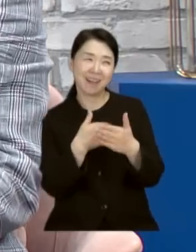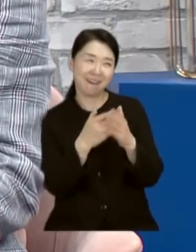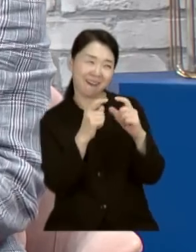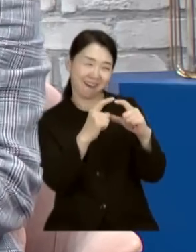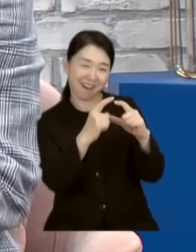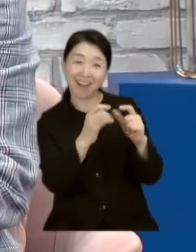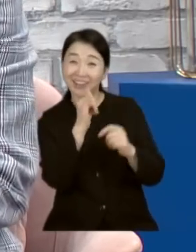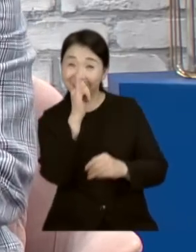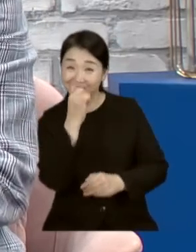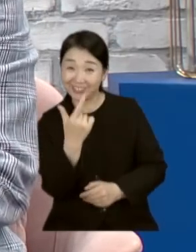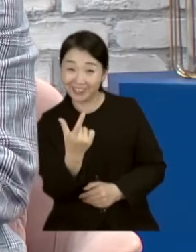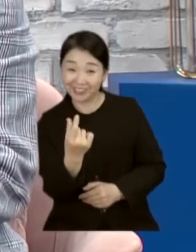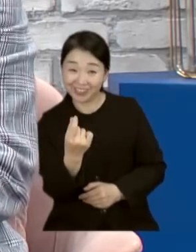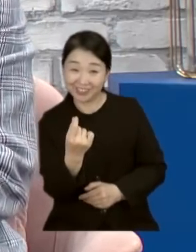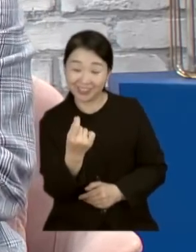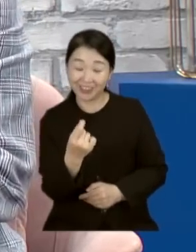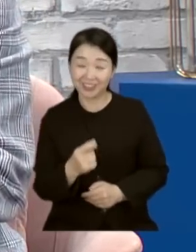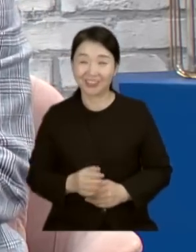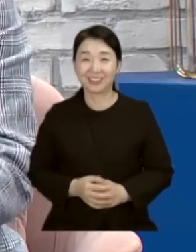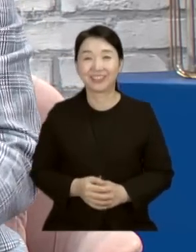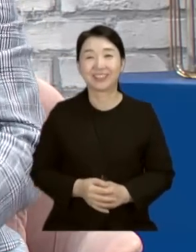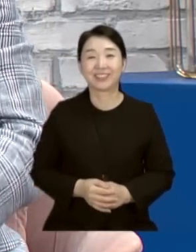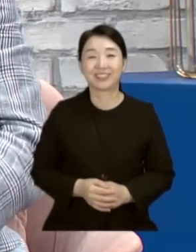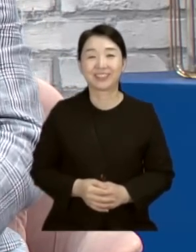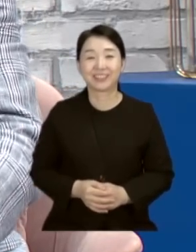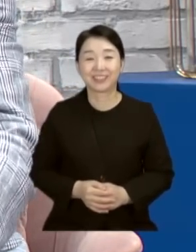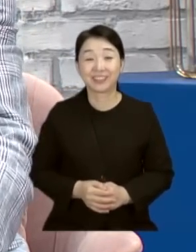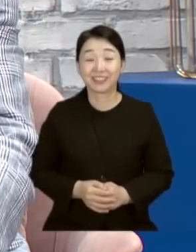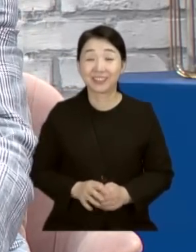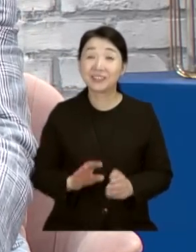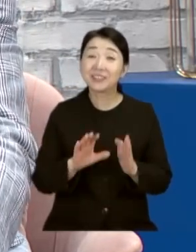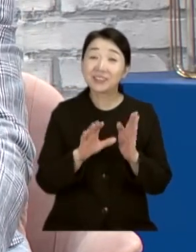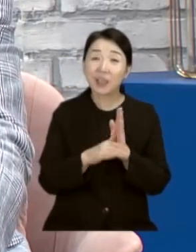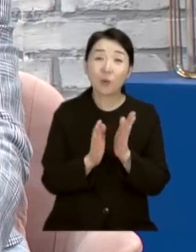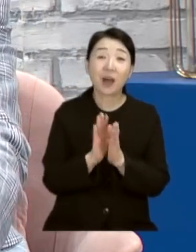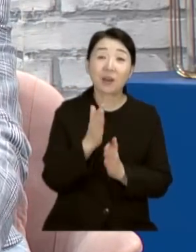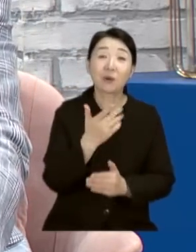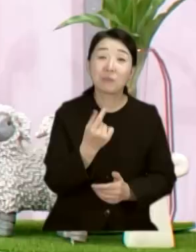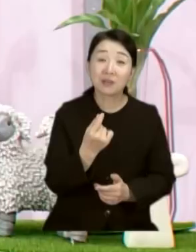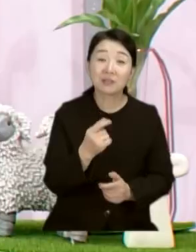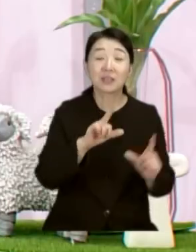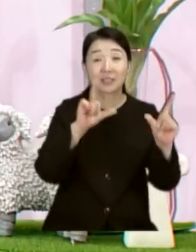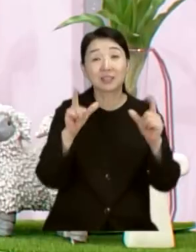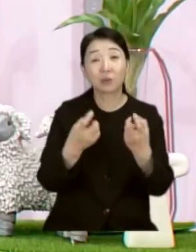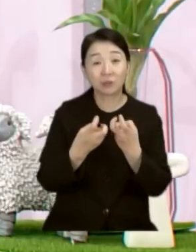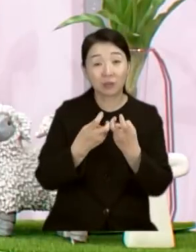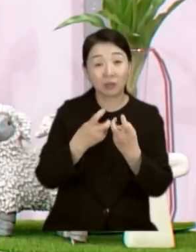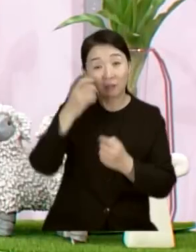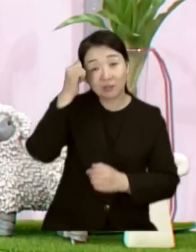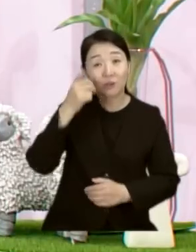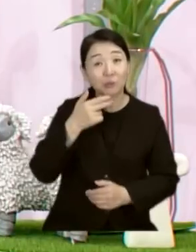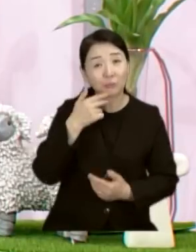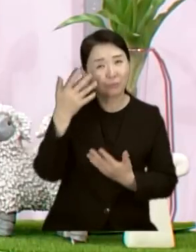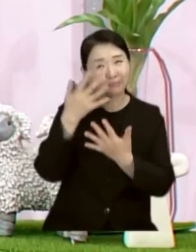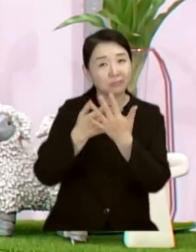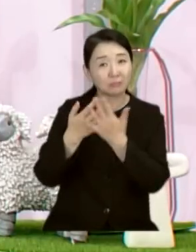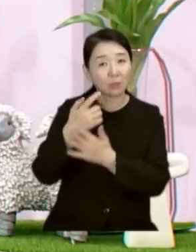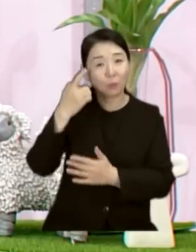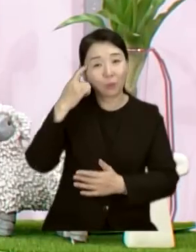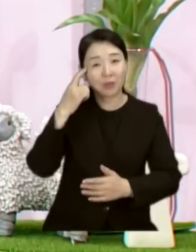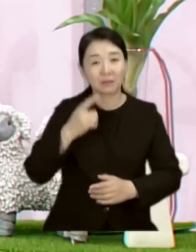많았지. 그래요. 정말 많았지. 그 화려했던 시절 어떻게 보냈던 것 같으세요? 잘 기억이 안 나요, 선배님. 이게 무슨